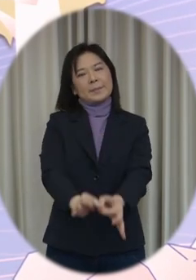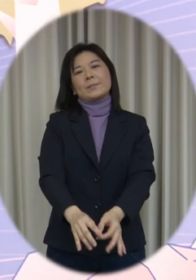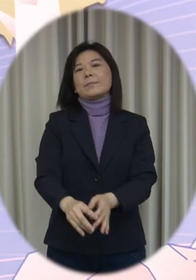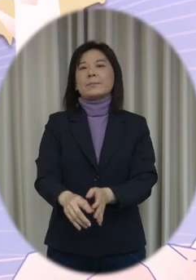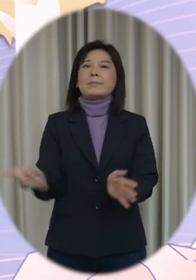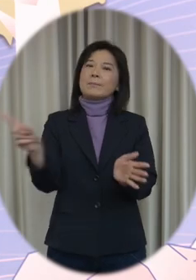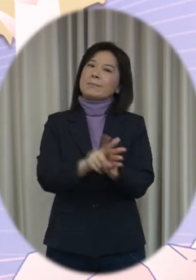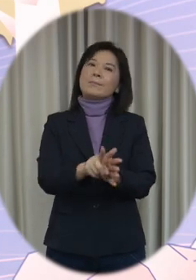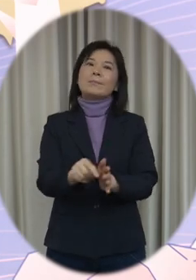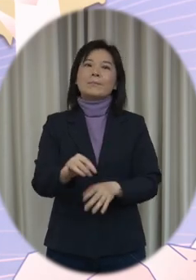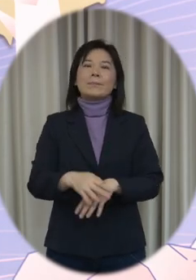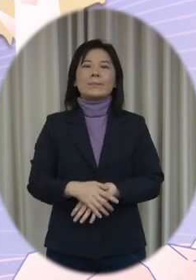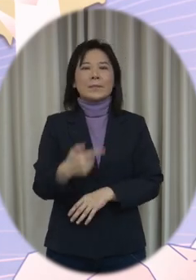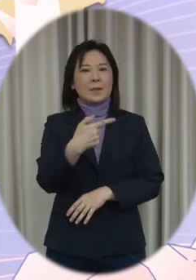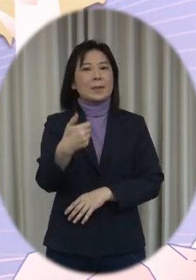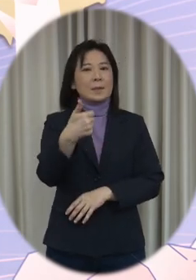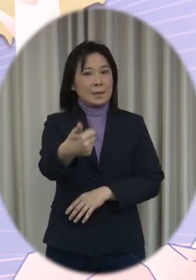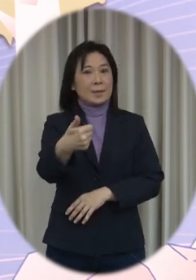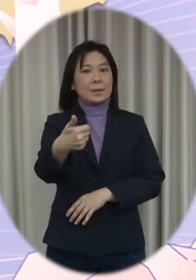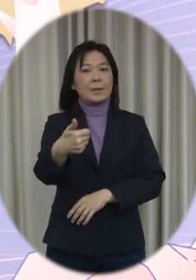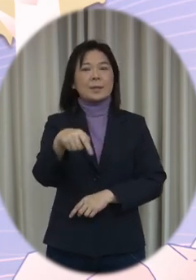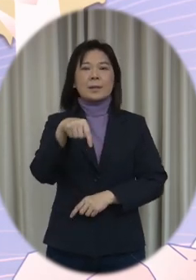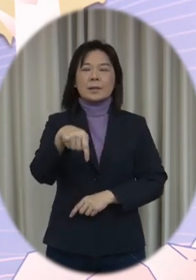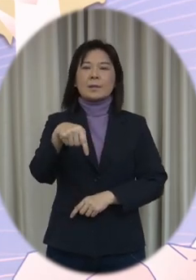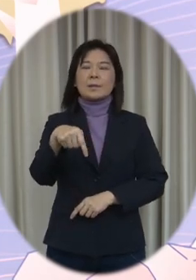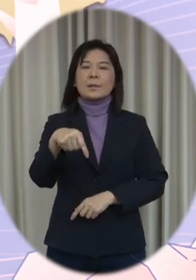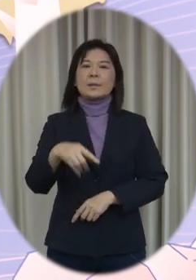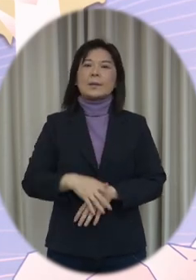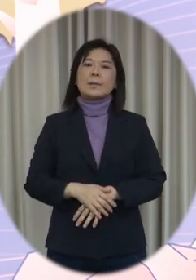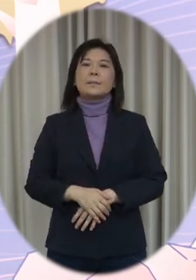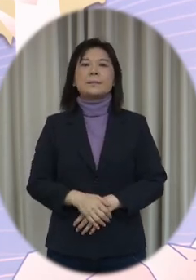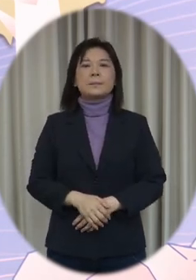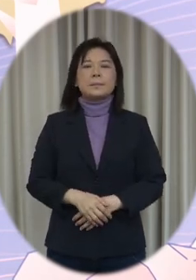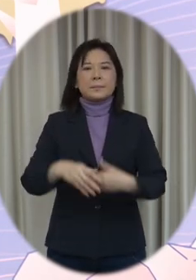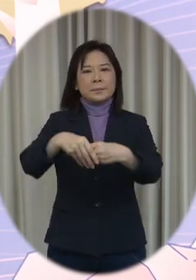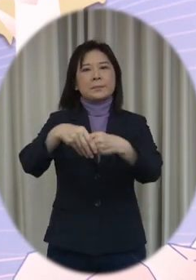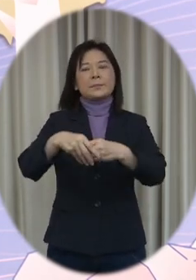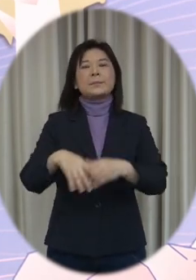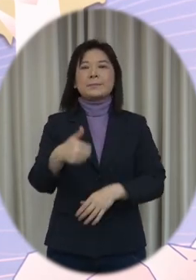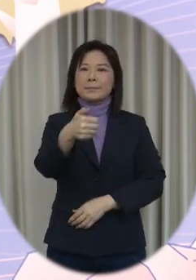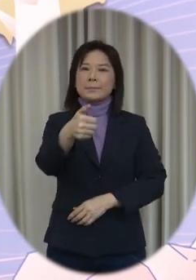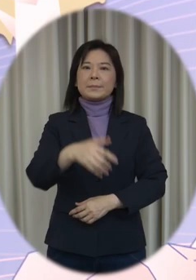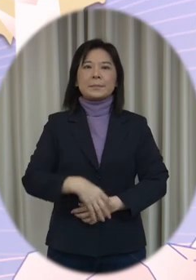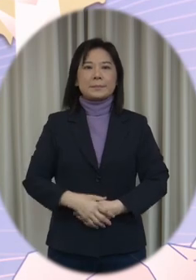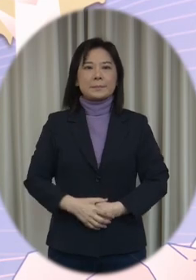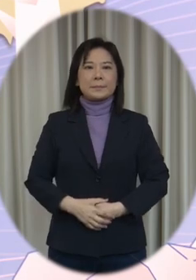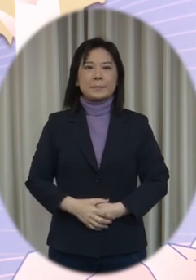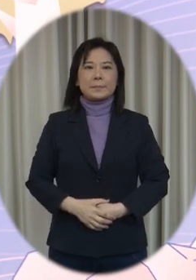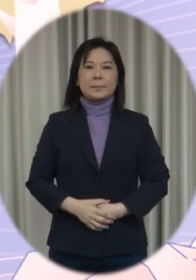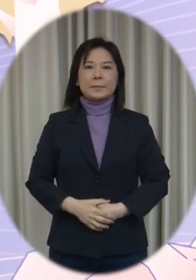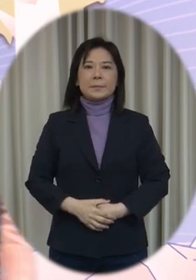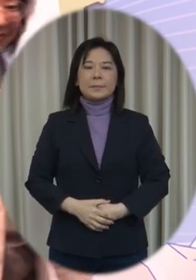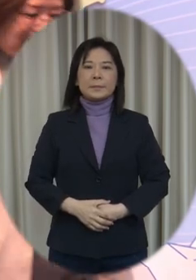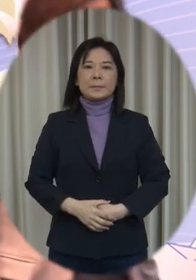下去，都是最好的一个兄弟之邦。谢谢大家，谢谢。